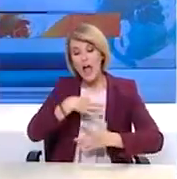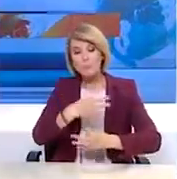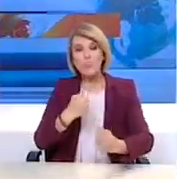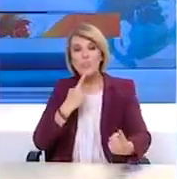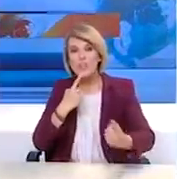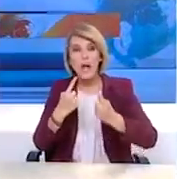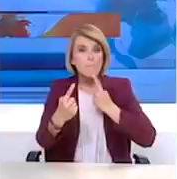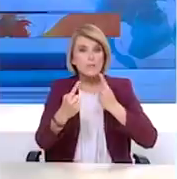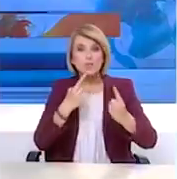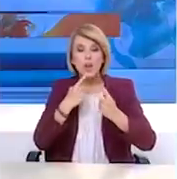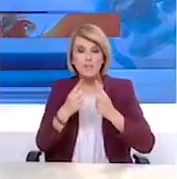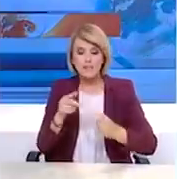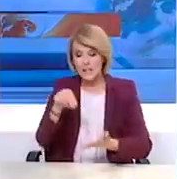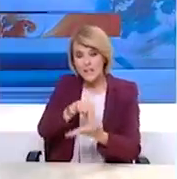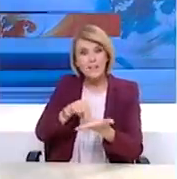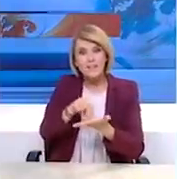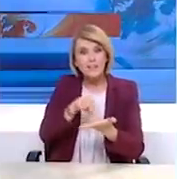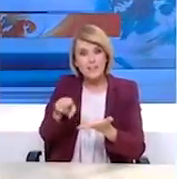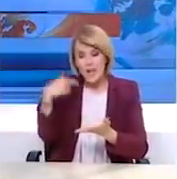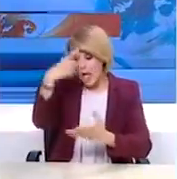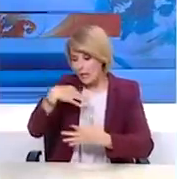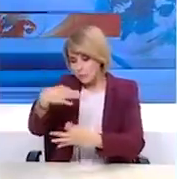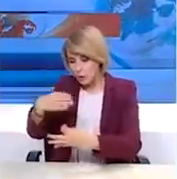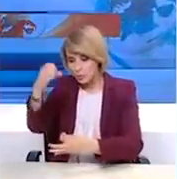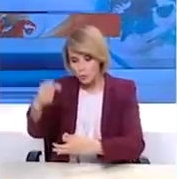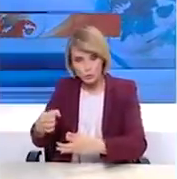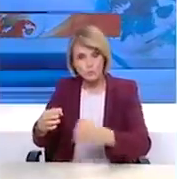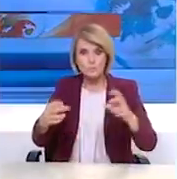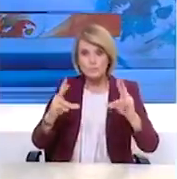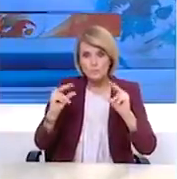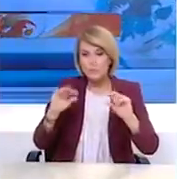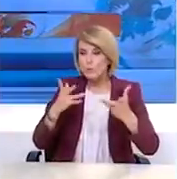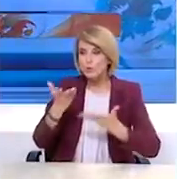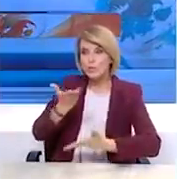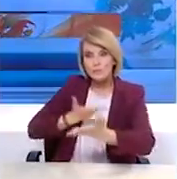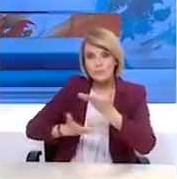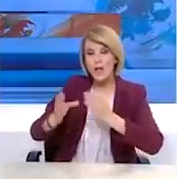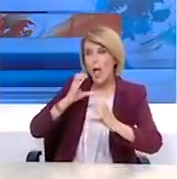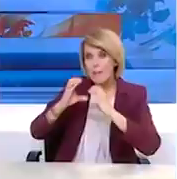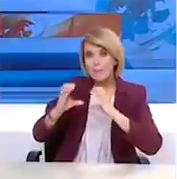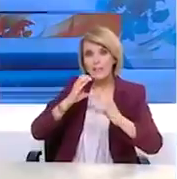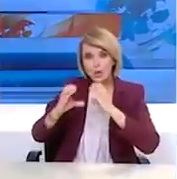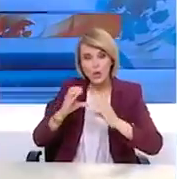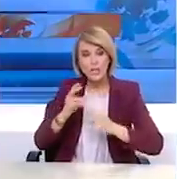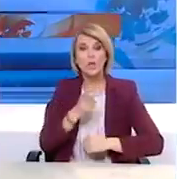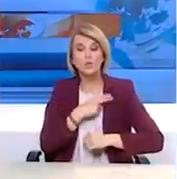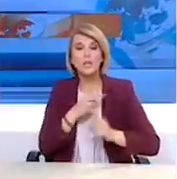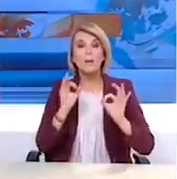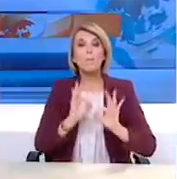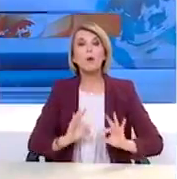τους οικείους δημάρχους να μπορέσουν σε επίπεδο κοινότητας των Ρωμά να κάνουν τις απαραίτητες διεργασίες και να